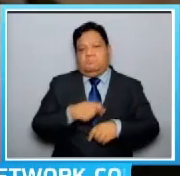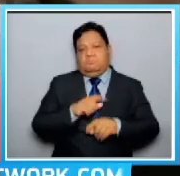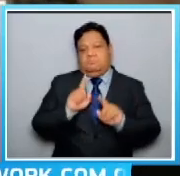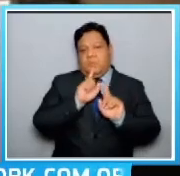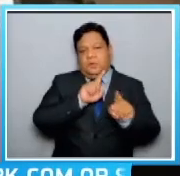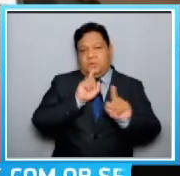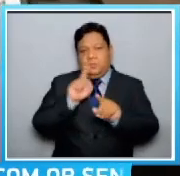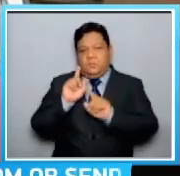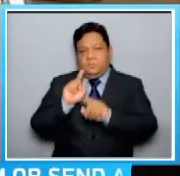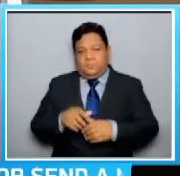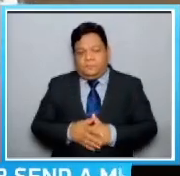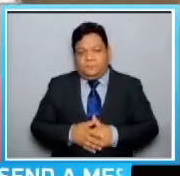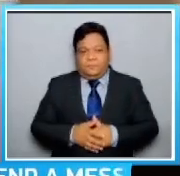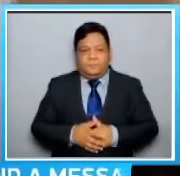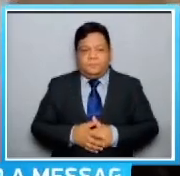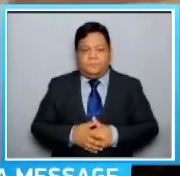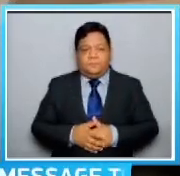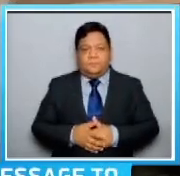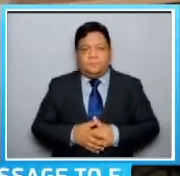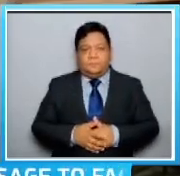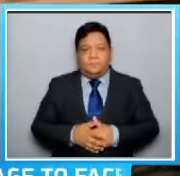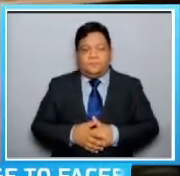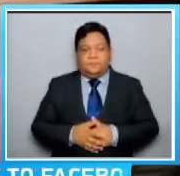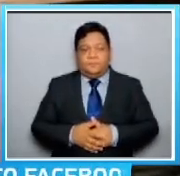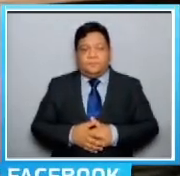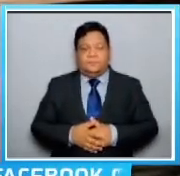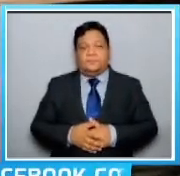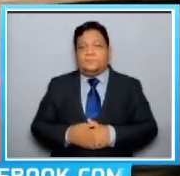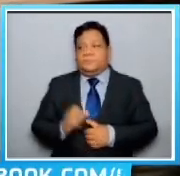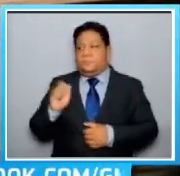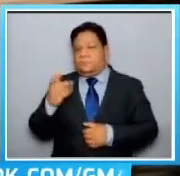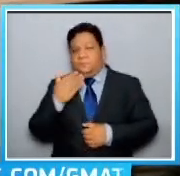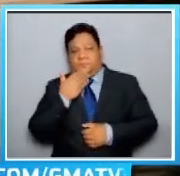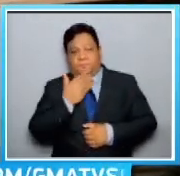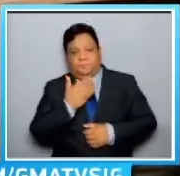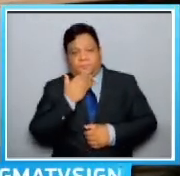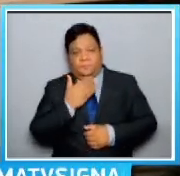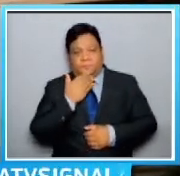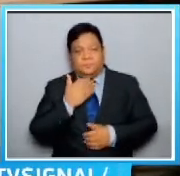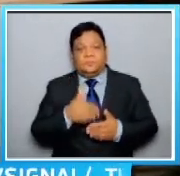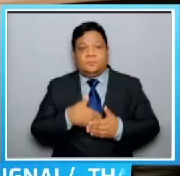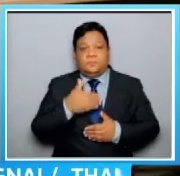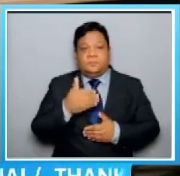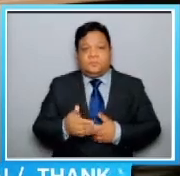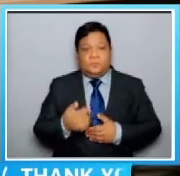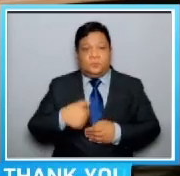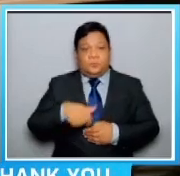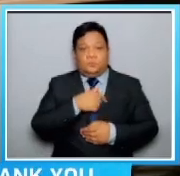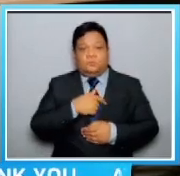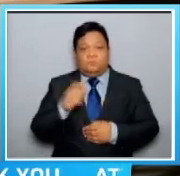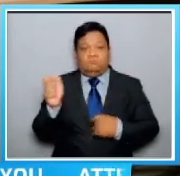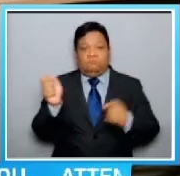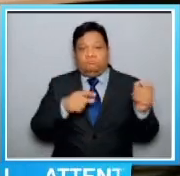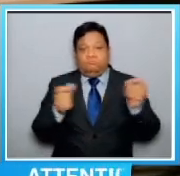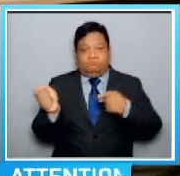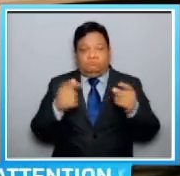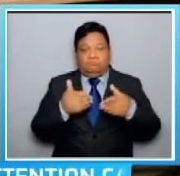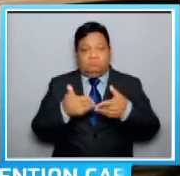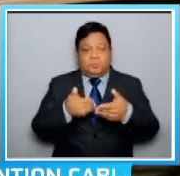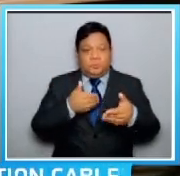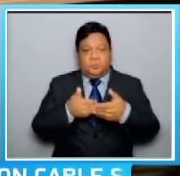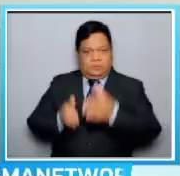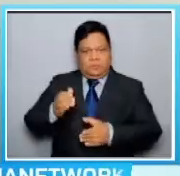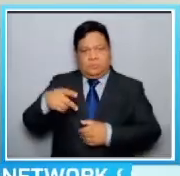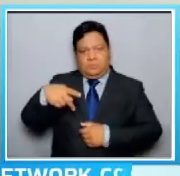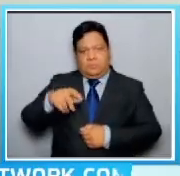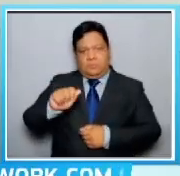Okay po. Thank you po, Doc Vic. At bago po tayo dumako sa ating question and answer, let me acknowledge the